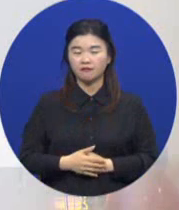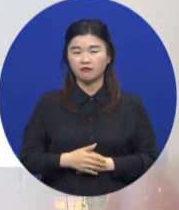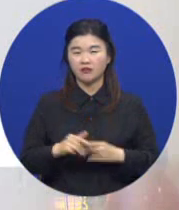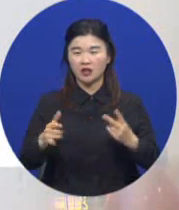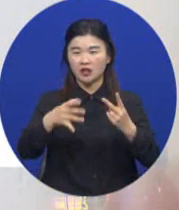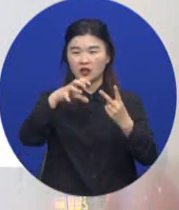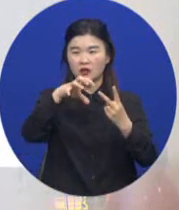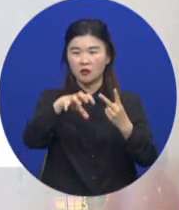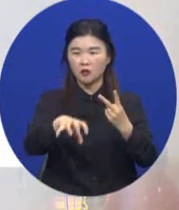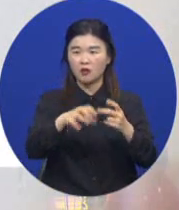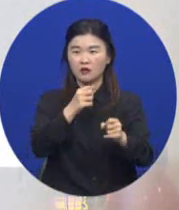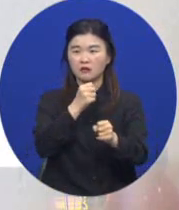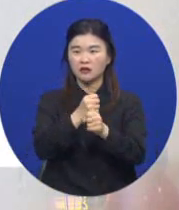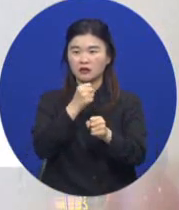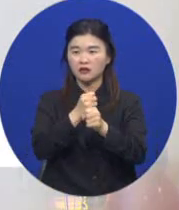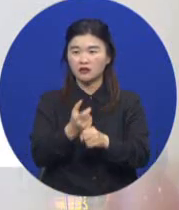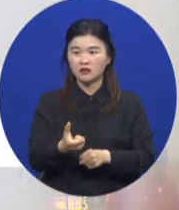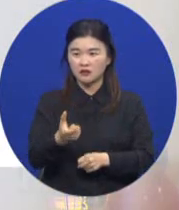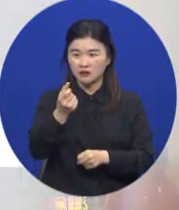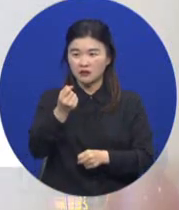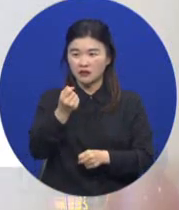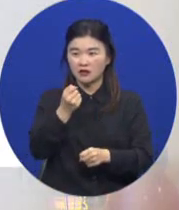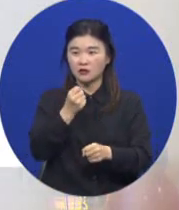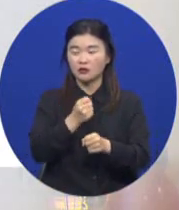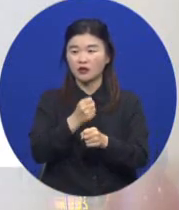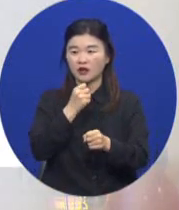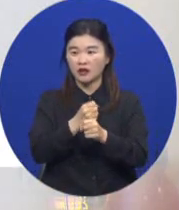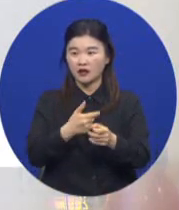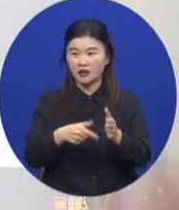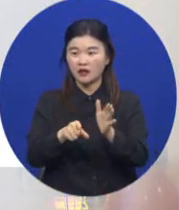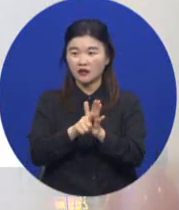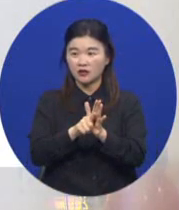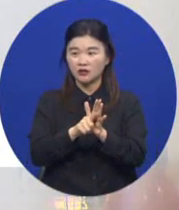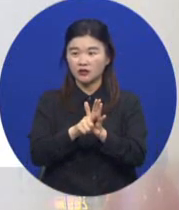제2공항 건설의 조속한 추진을 위해서